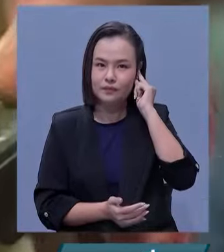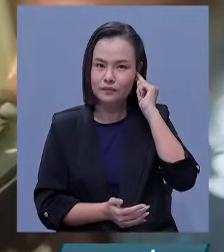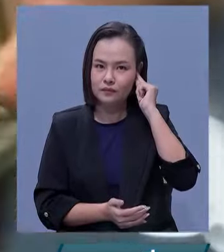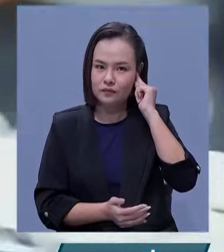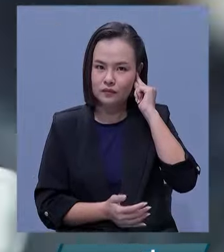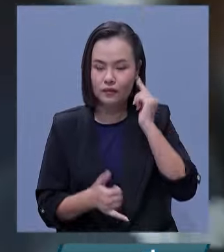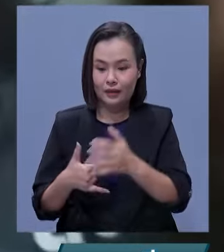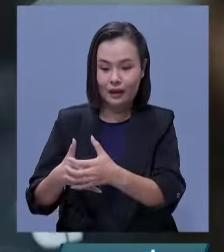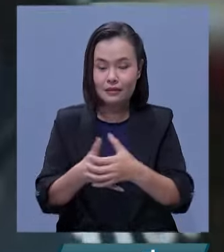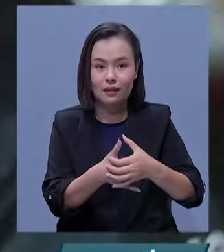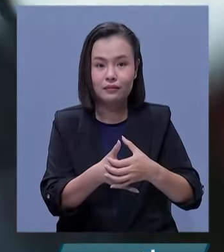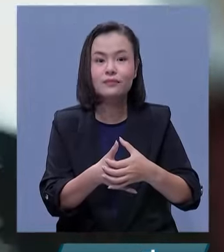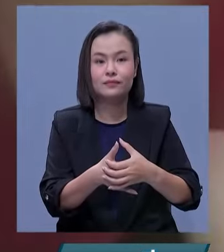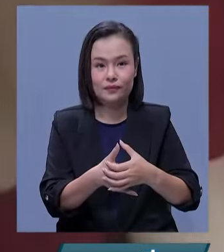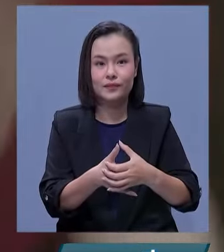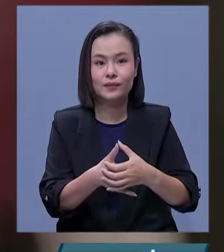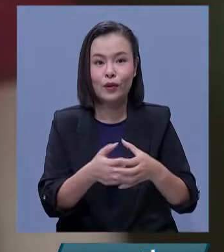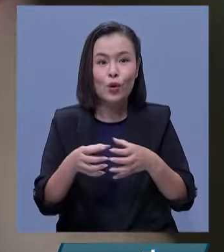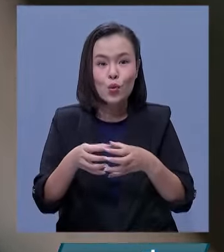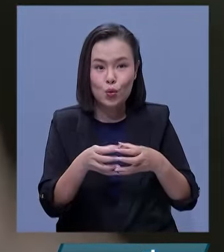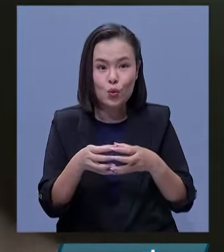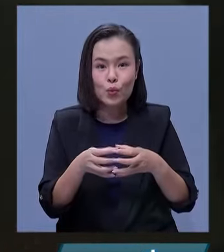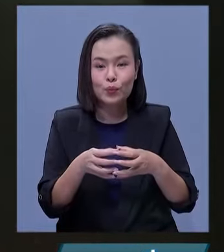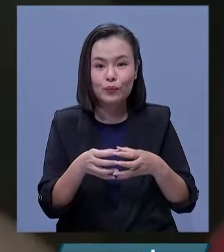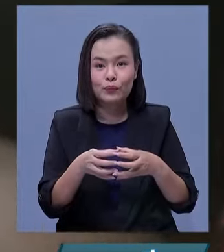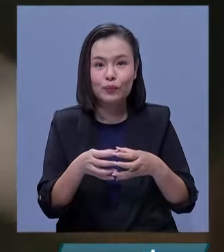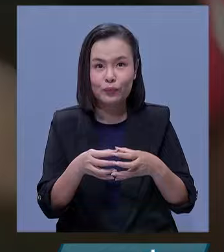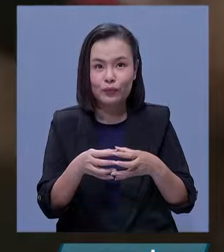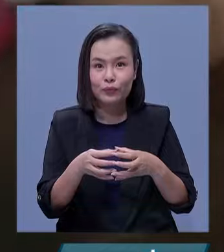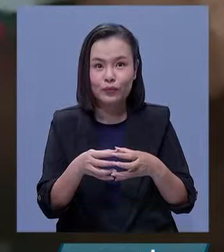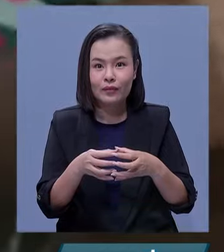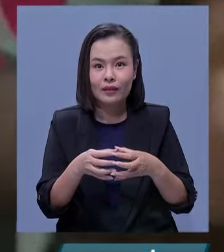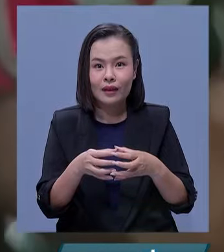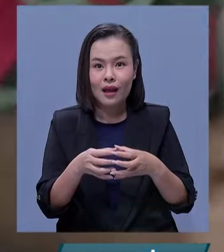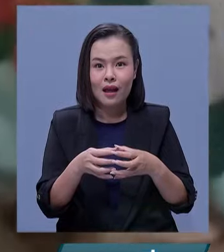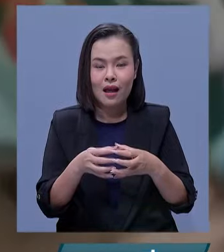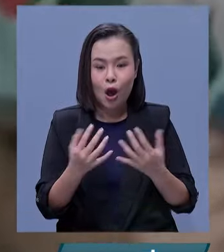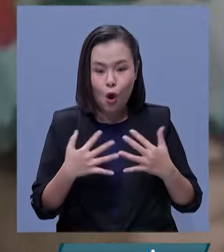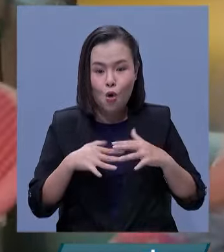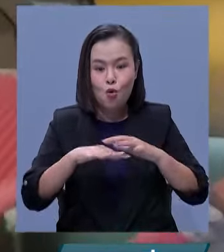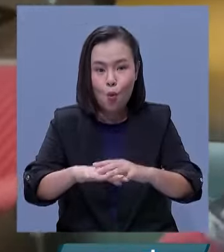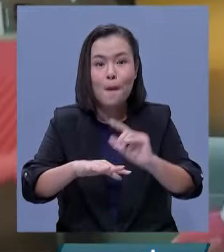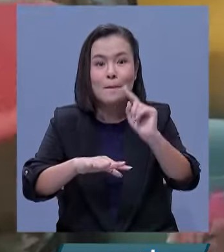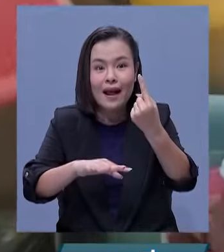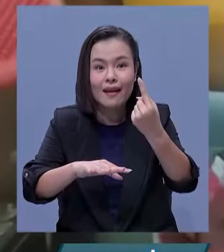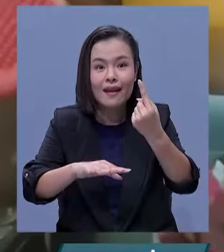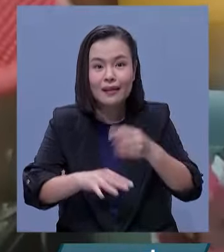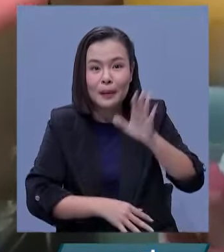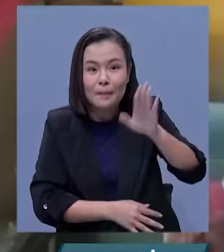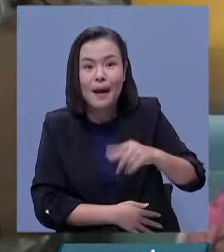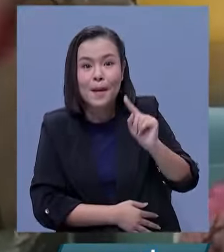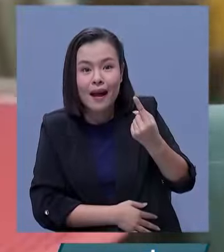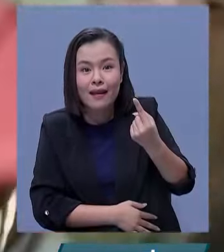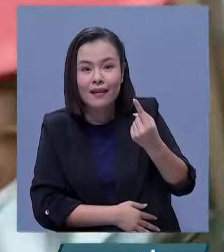บคุมตัวนักพนันเหล่านี้เนี่ยนะครับก็มีกลุ่มนักพนันที่กำลังจะเข้ามาร่วมเล่นไฮโลกับวงนี้เนอะมั้ยมีอีกว